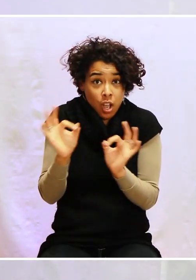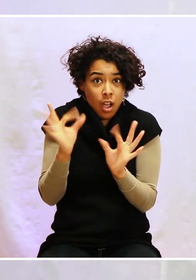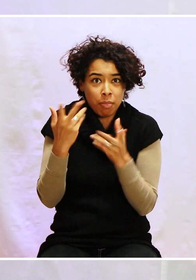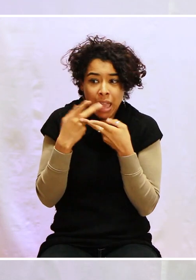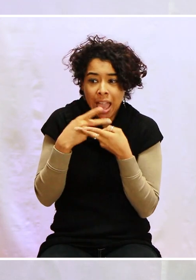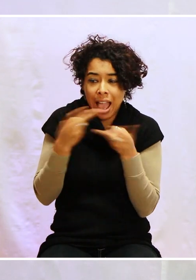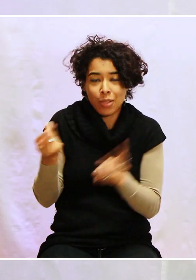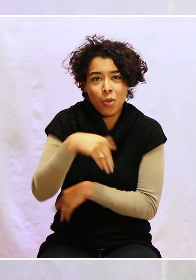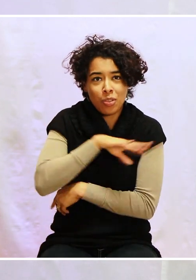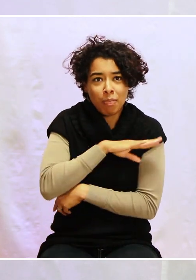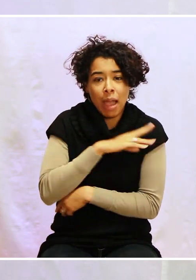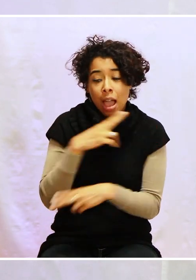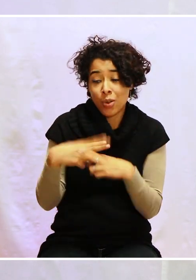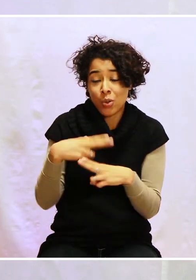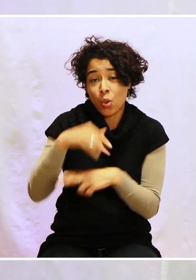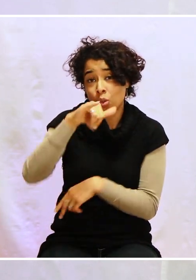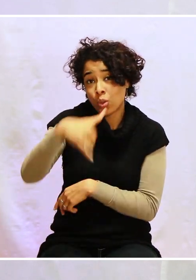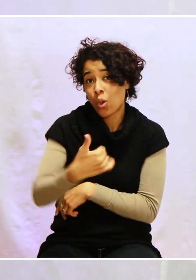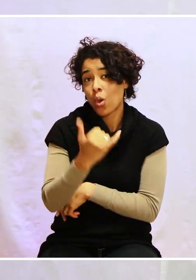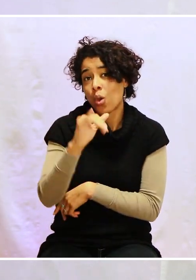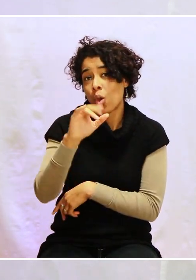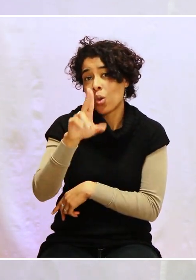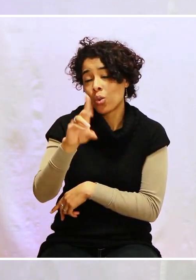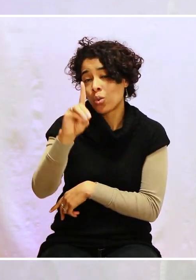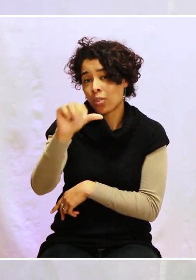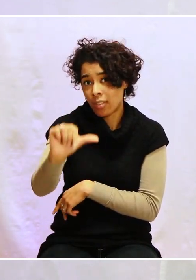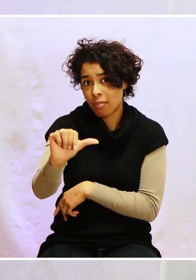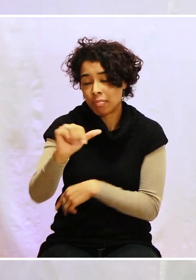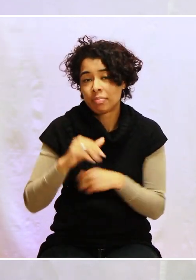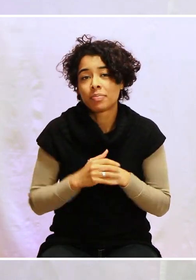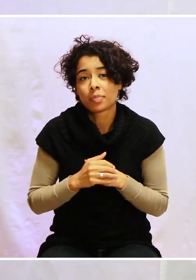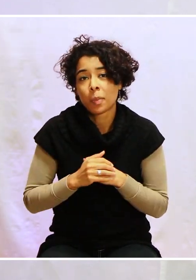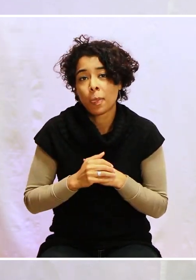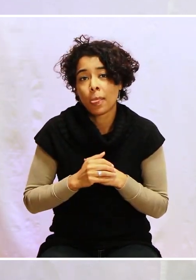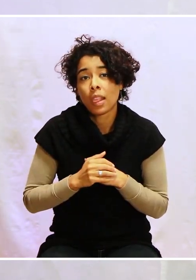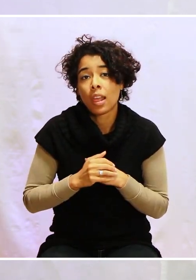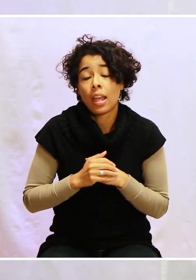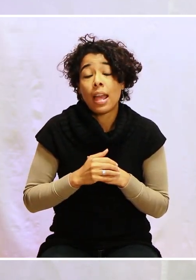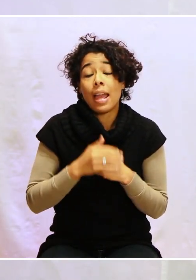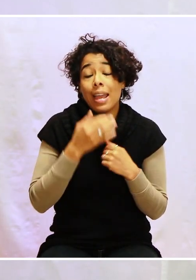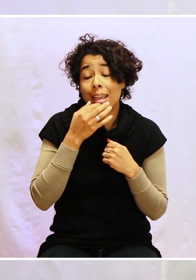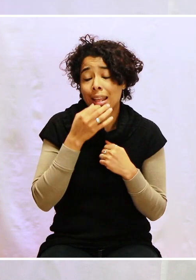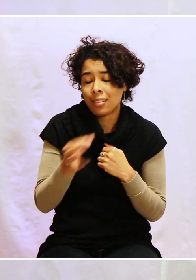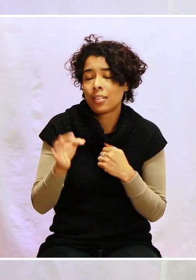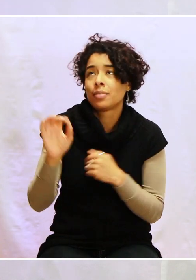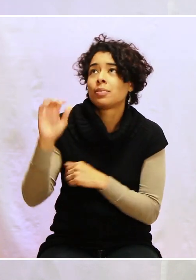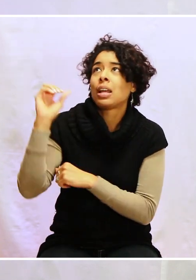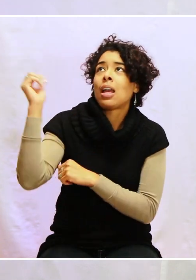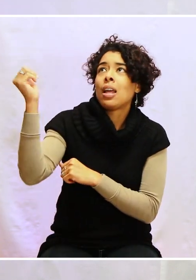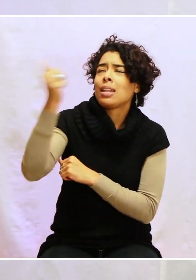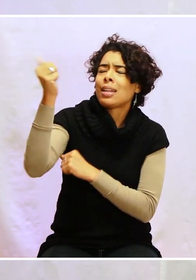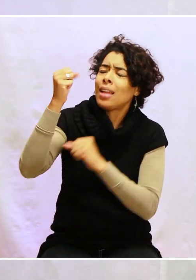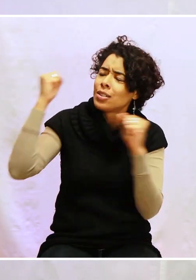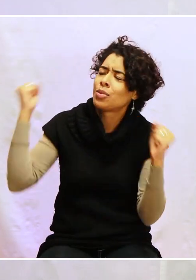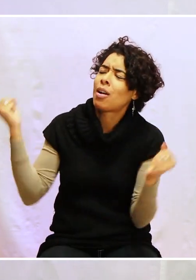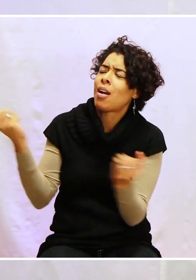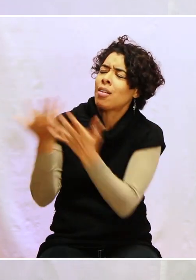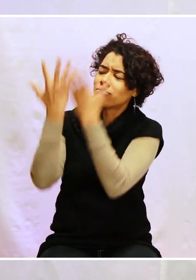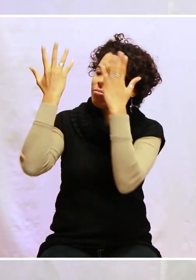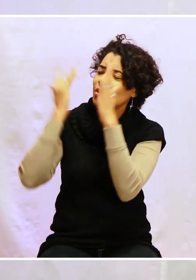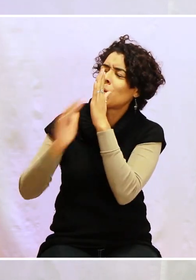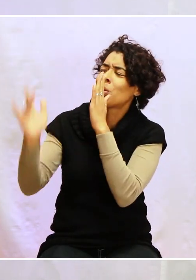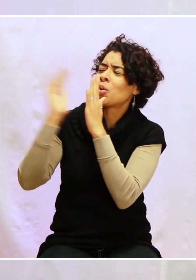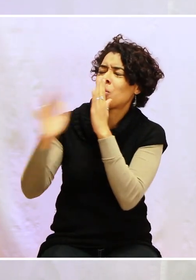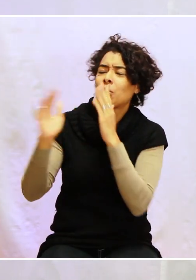ce nom-là, à travers le nom qu'elle donne à son fils, et elle dit que Dieu soit loué. Et j'aimerais aujourd'hui que tes